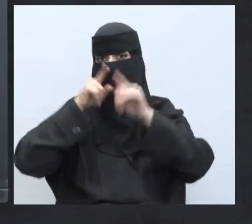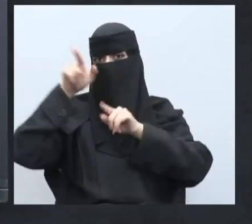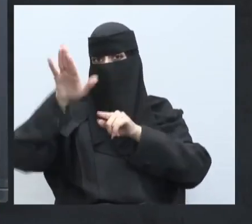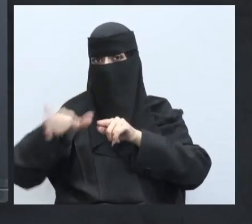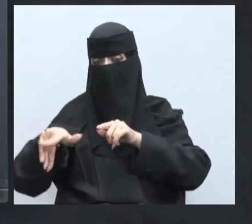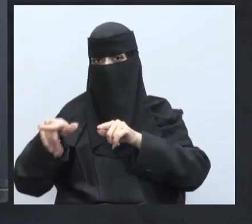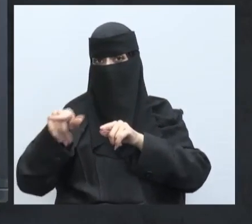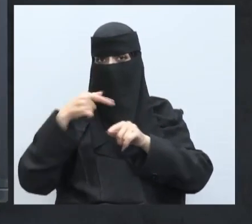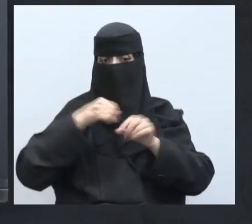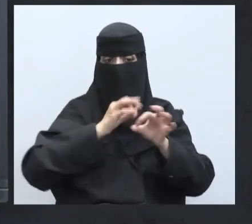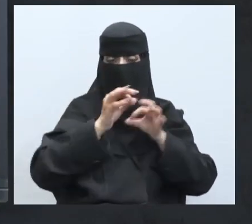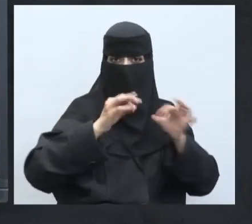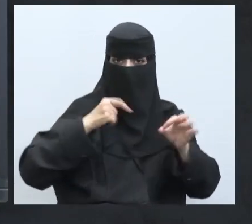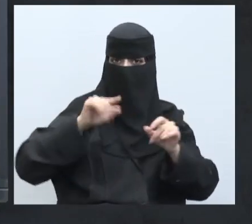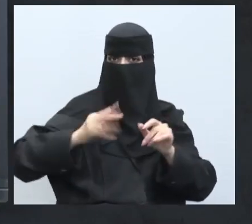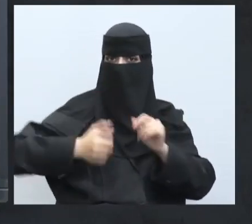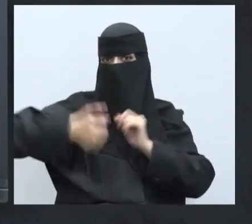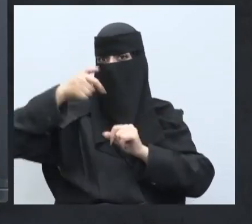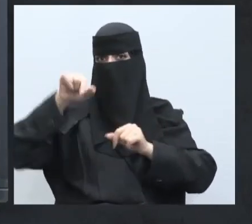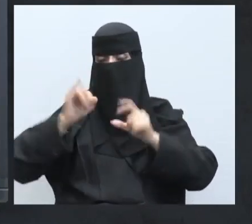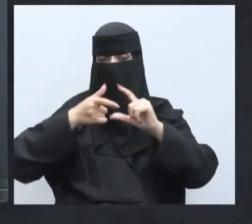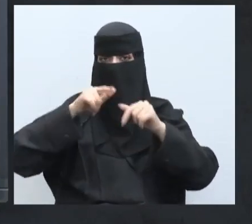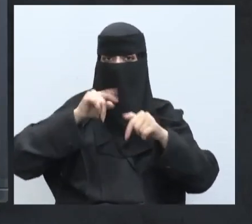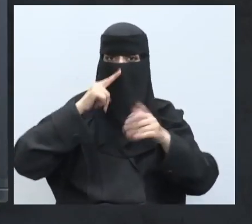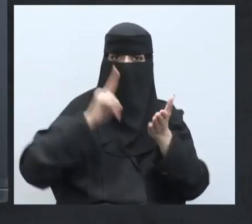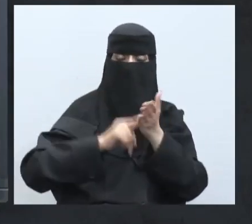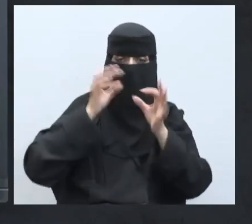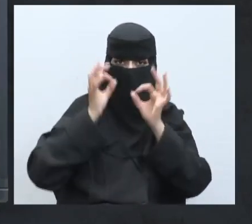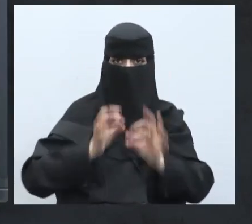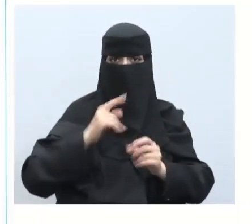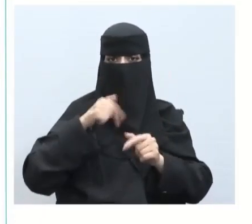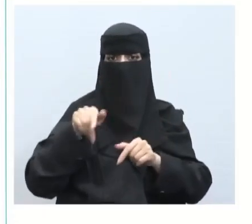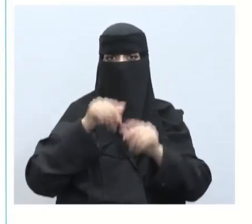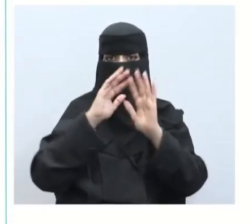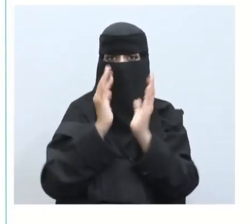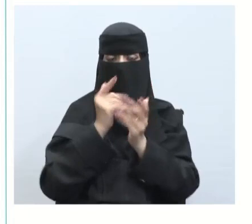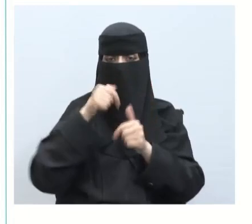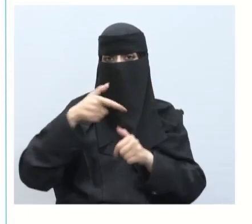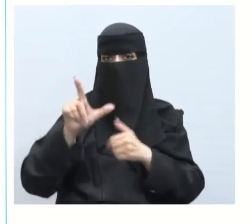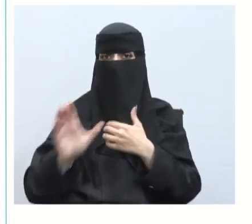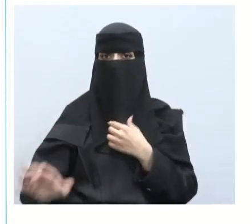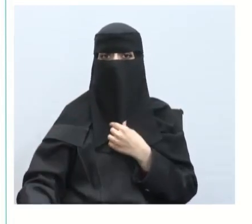هذه الخطه بما يحقق اهداف المنظمه وان تكون مدروسه بالتاكيد بالشكل